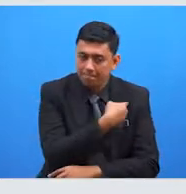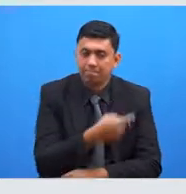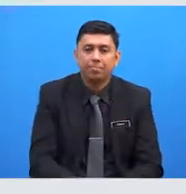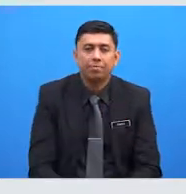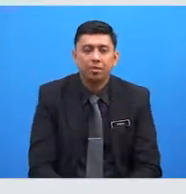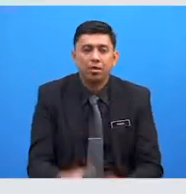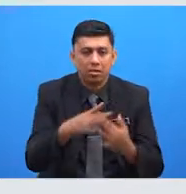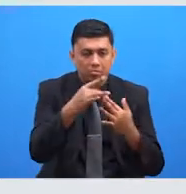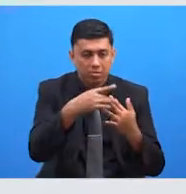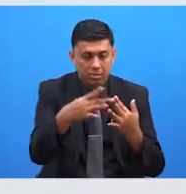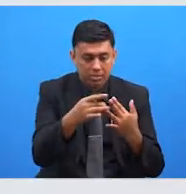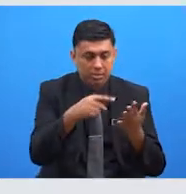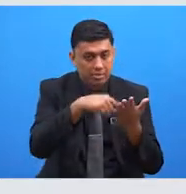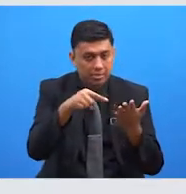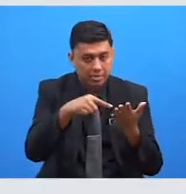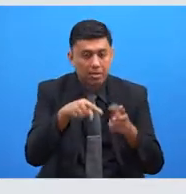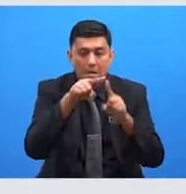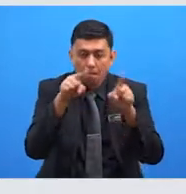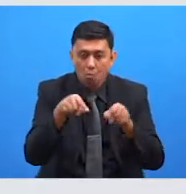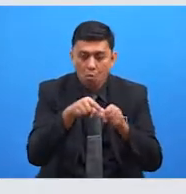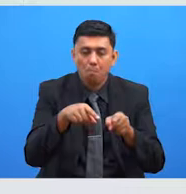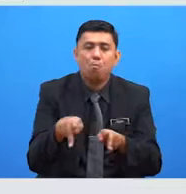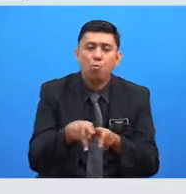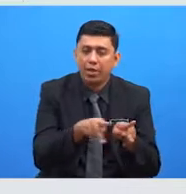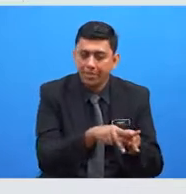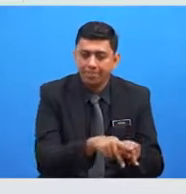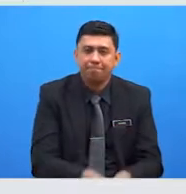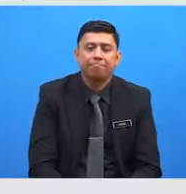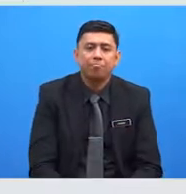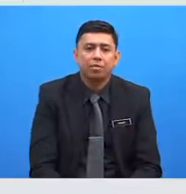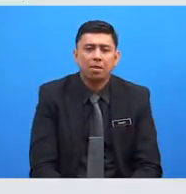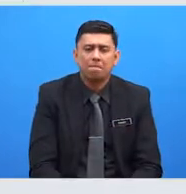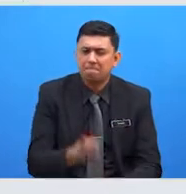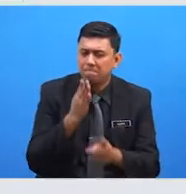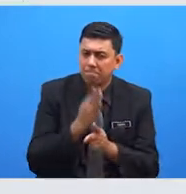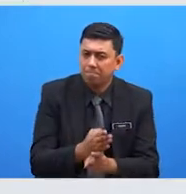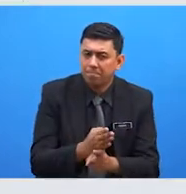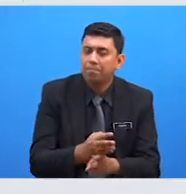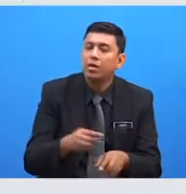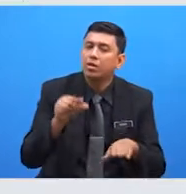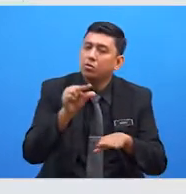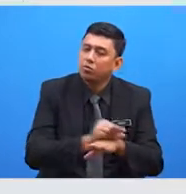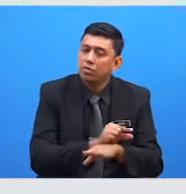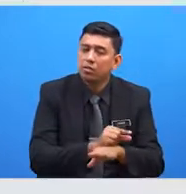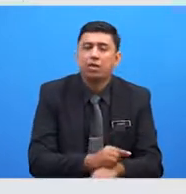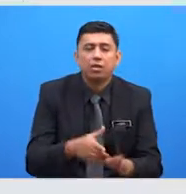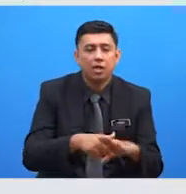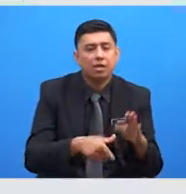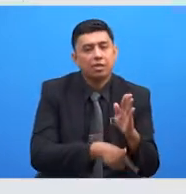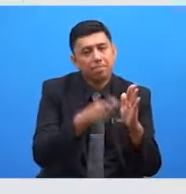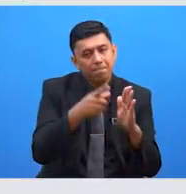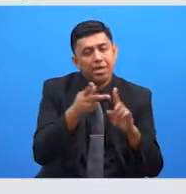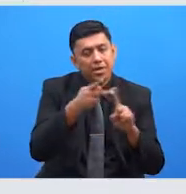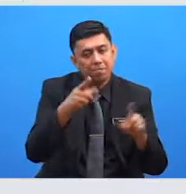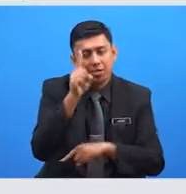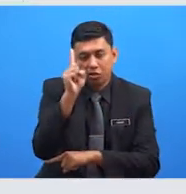butang pilihan checkbox pula. Laman ini membenarkan pengguna memilih lebih daripada